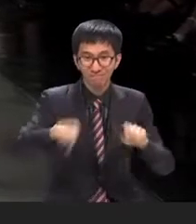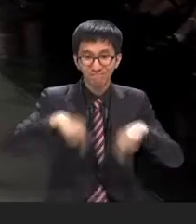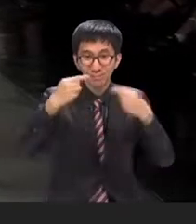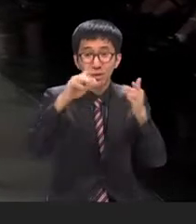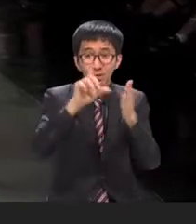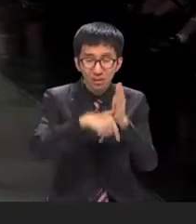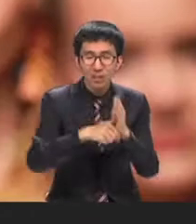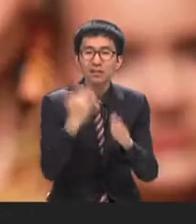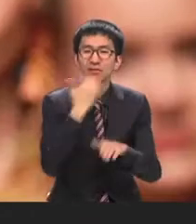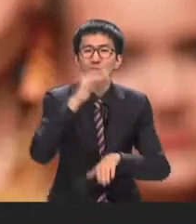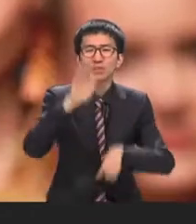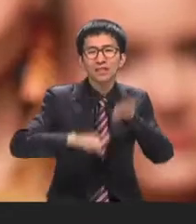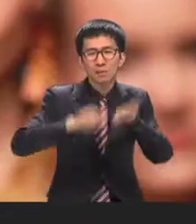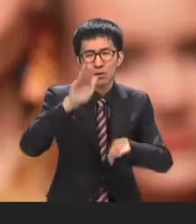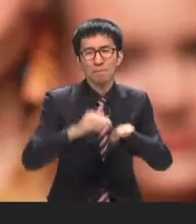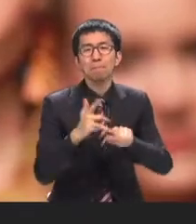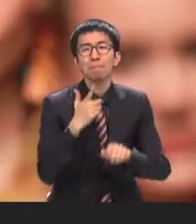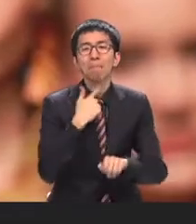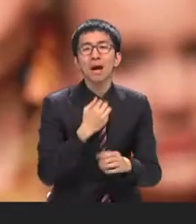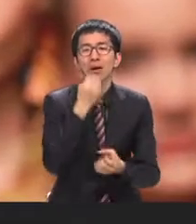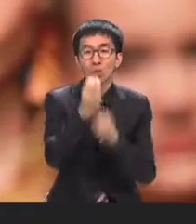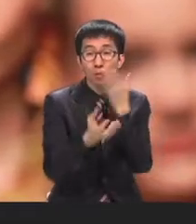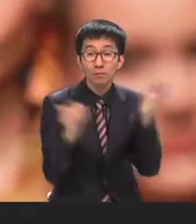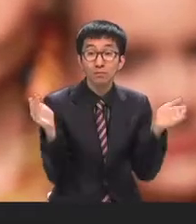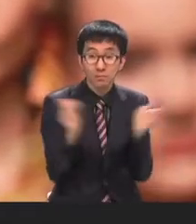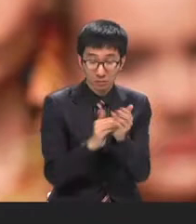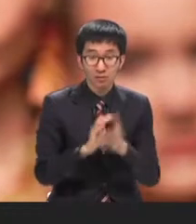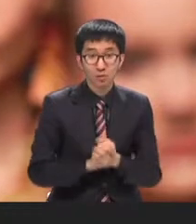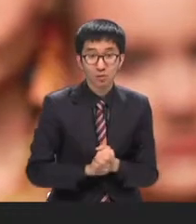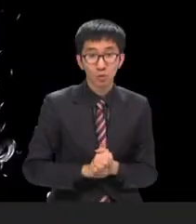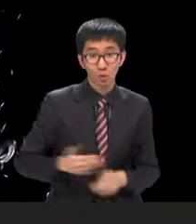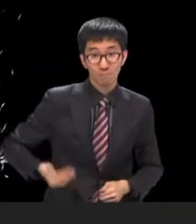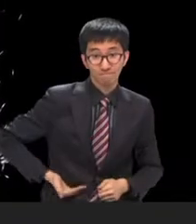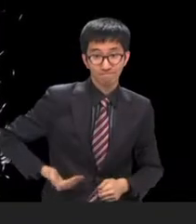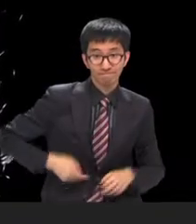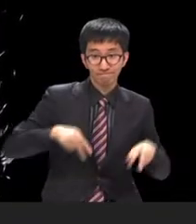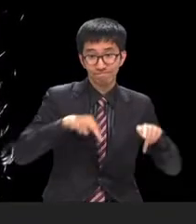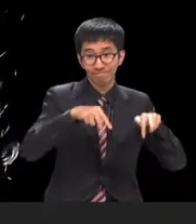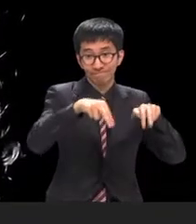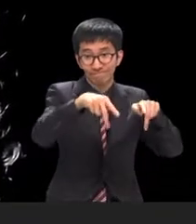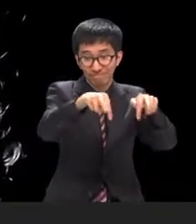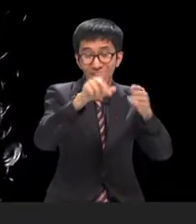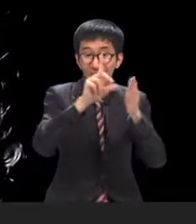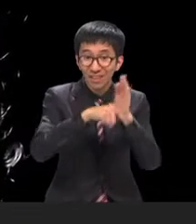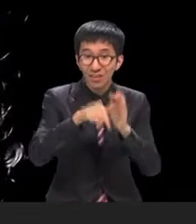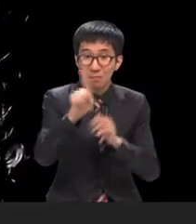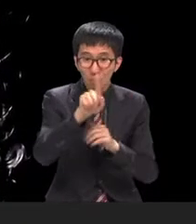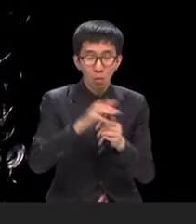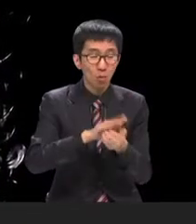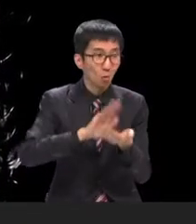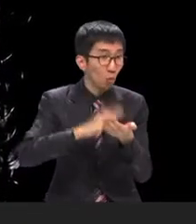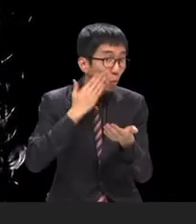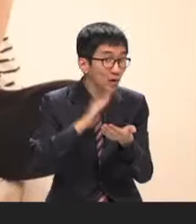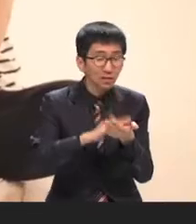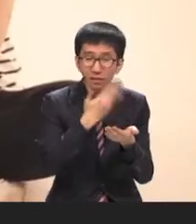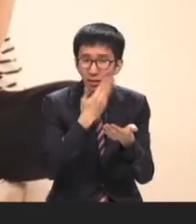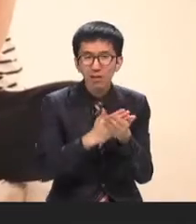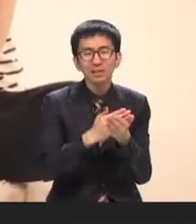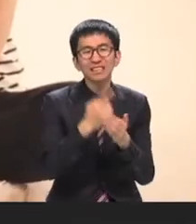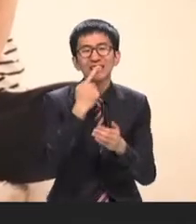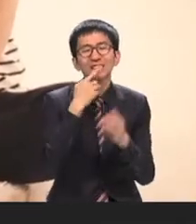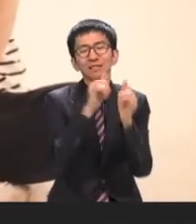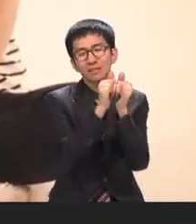당했다 그렇게 고백을 하게 됐고 그렇죠 때는 서울권 패션쇼 분장실의 가보면 4 주로 화장품이 백인 위주로 돼 있어서